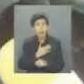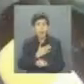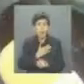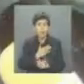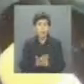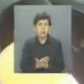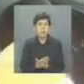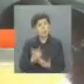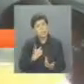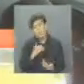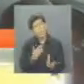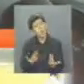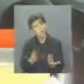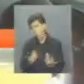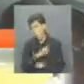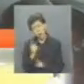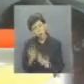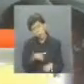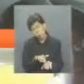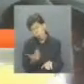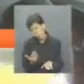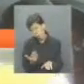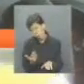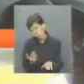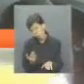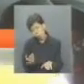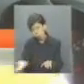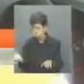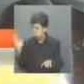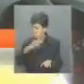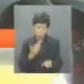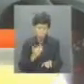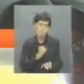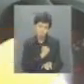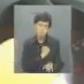เราก็ต้องรอวันนึงเราก็ต้องรอเติมอะครับ